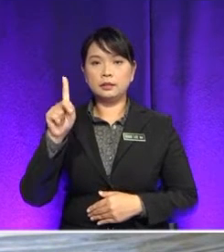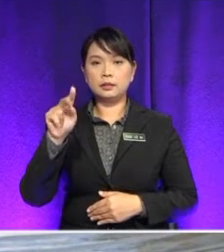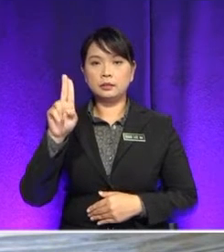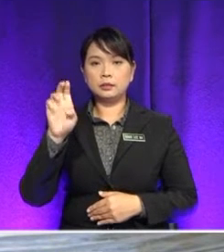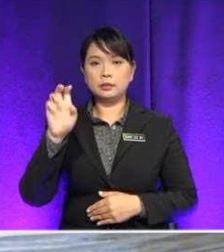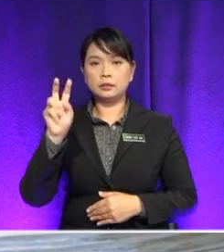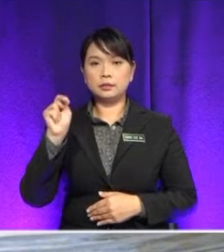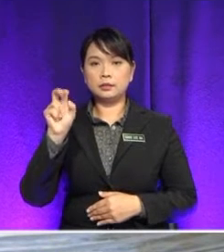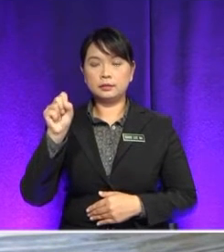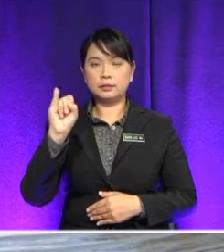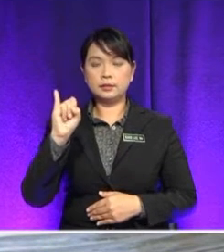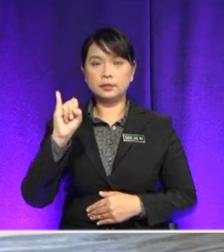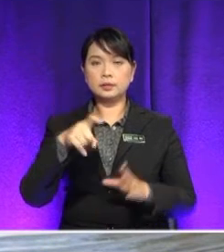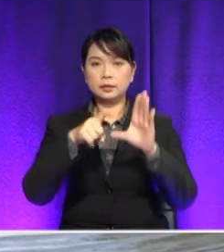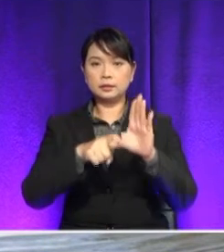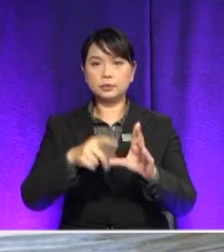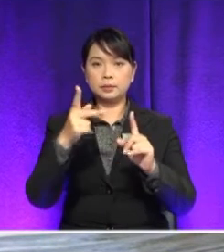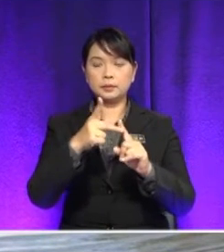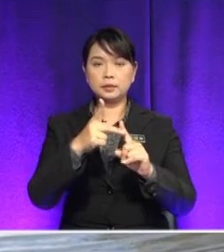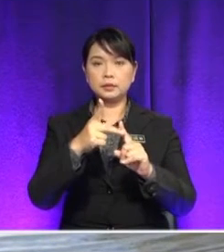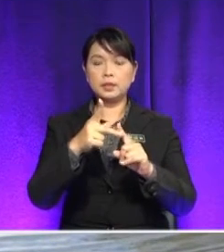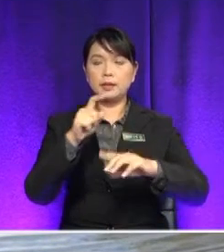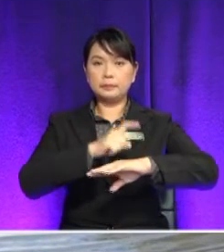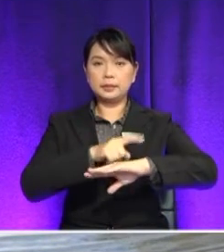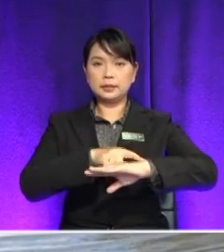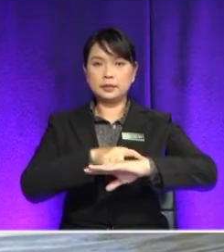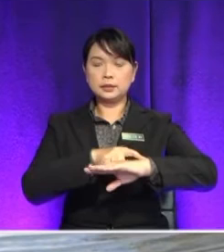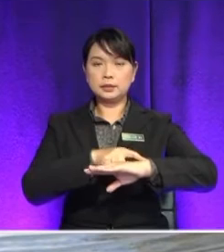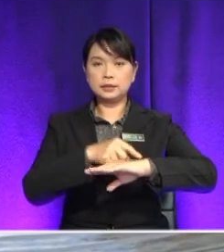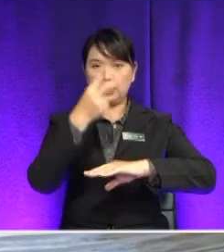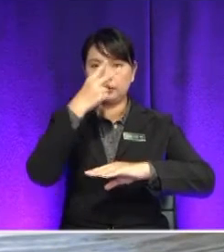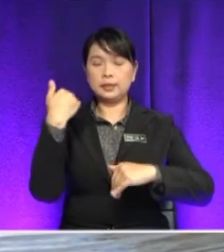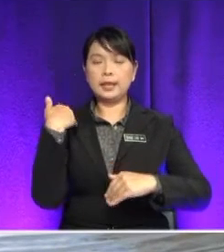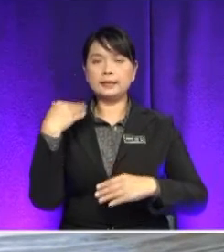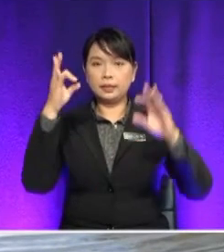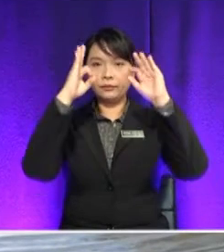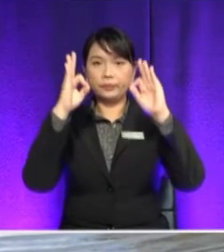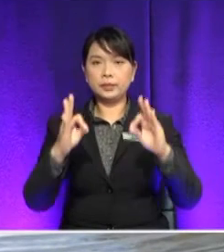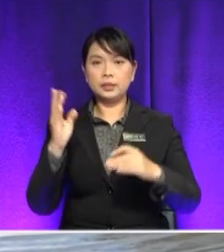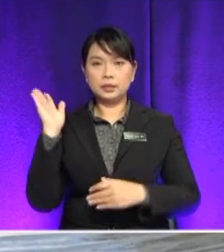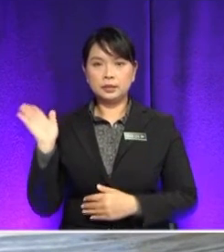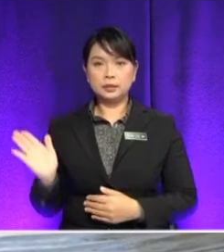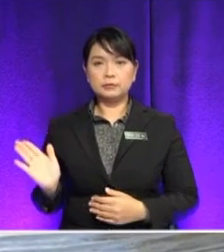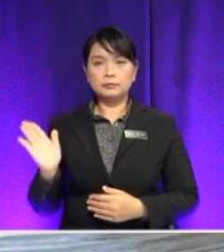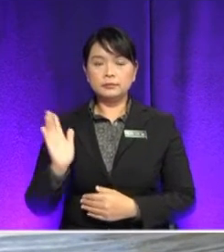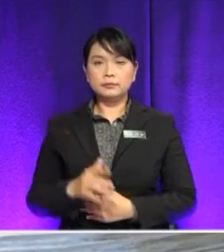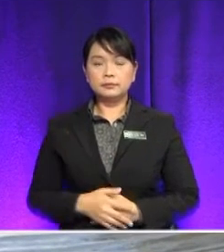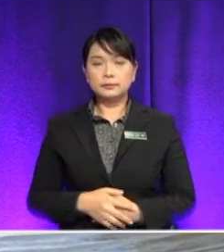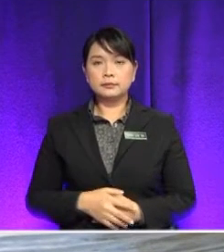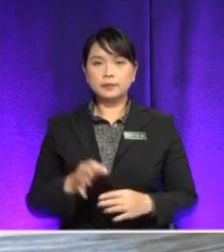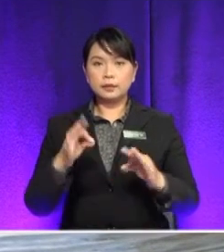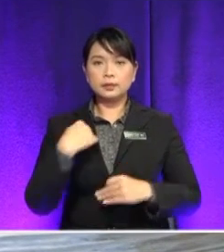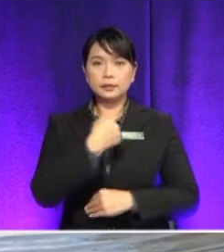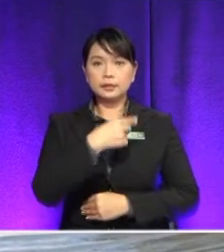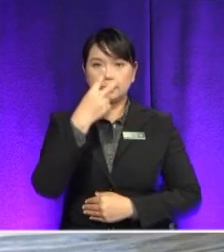bergantung kepada tempo di mana Di punya familiar bagi frekuensi F = 1/3 kalau kita